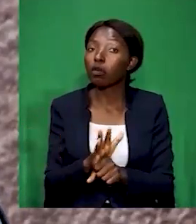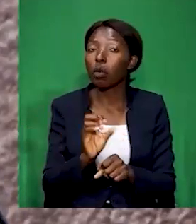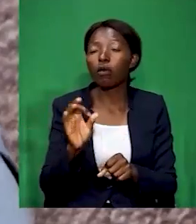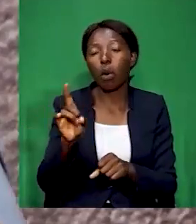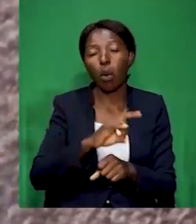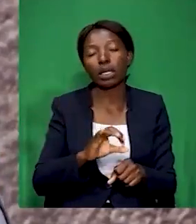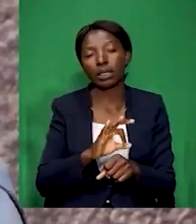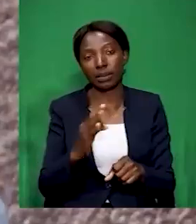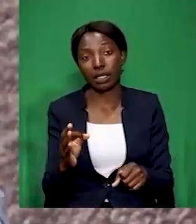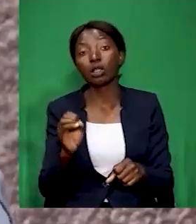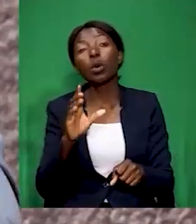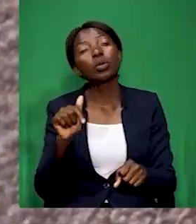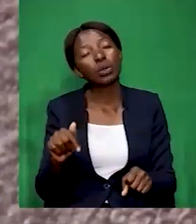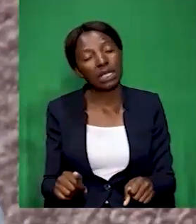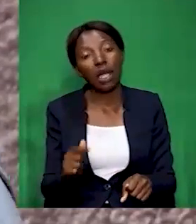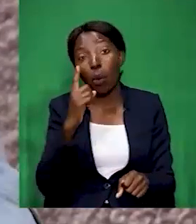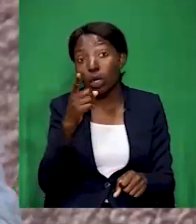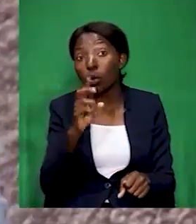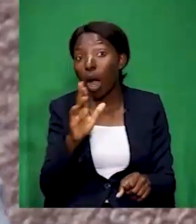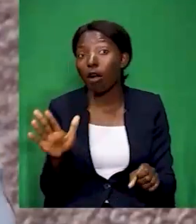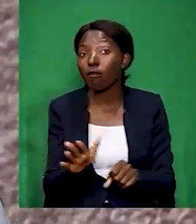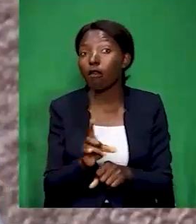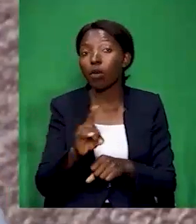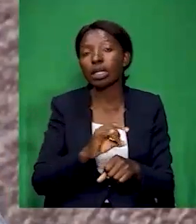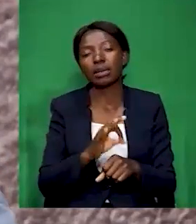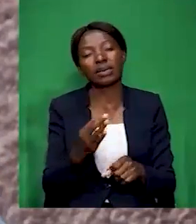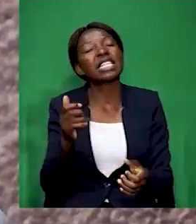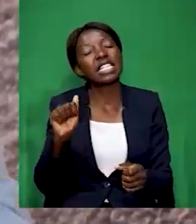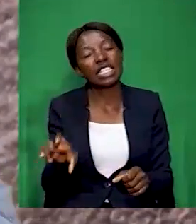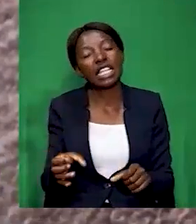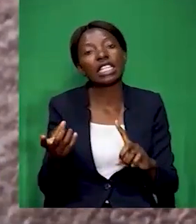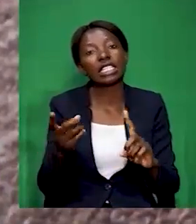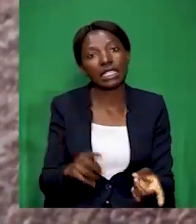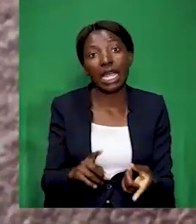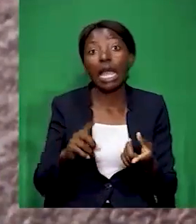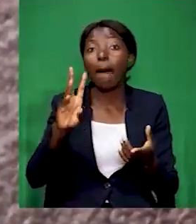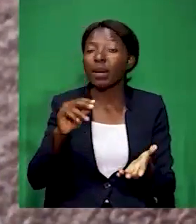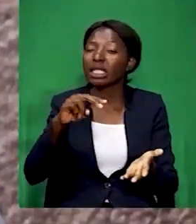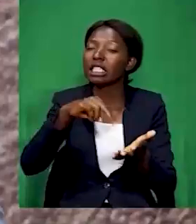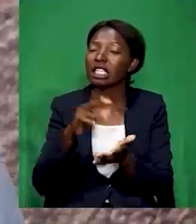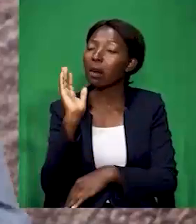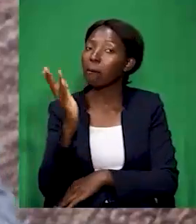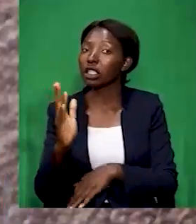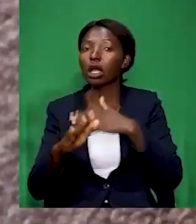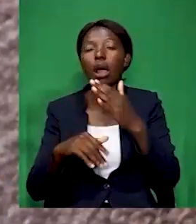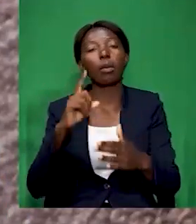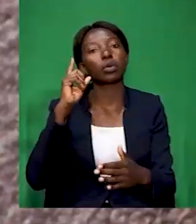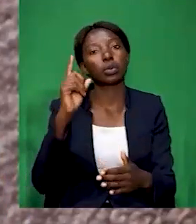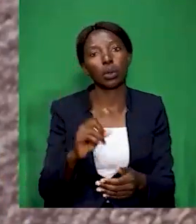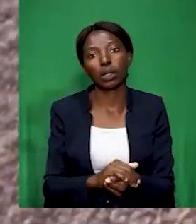nanhasi vazadzwa nomweya chero zvichireva ti rufu tinogona kumira tichiparidza jesu tisingatyi